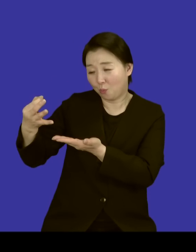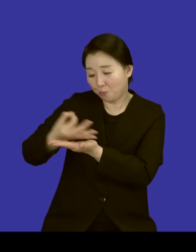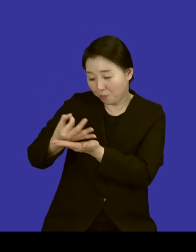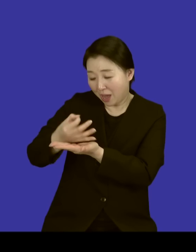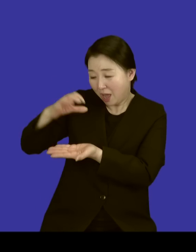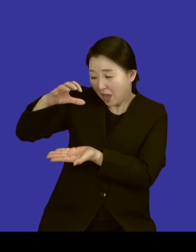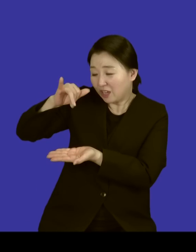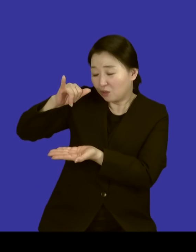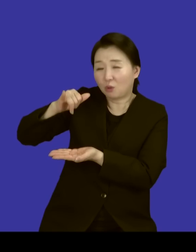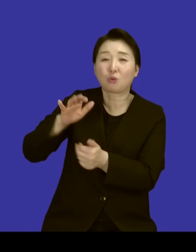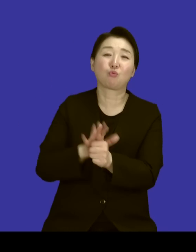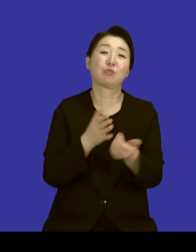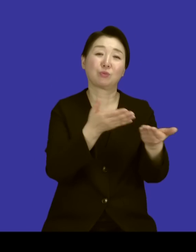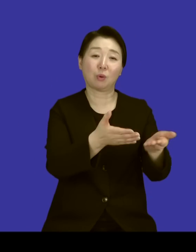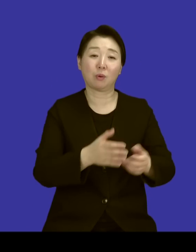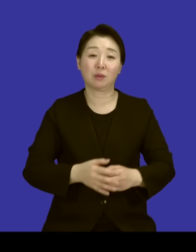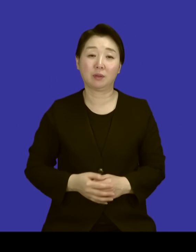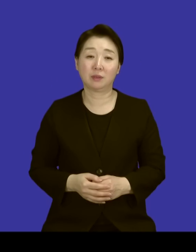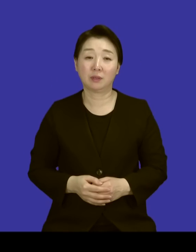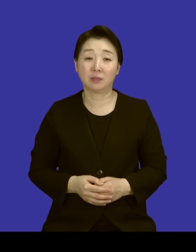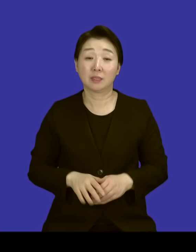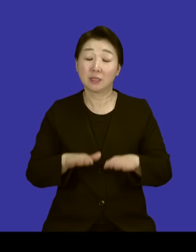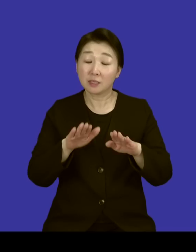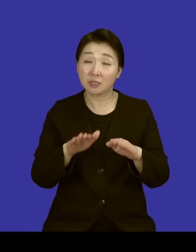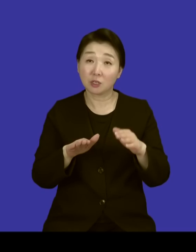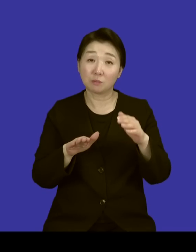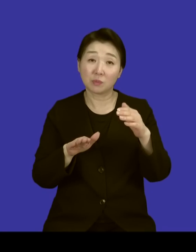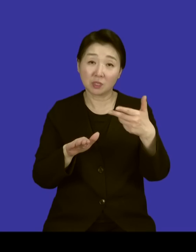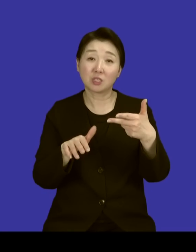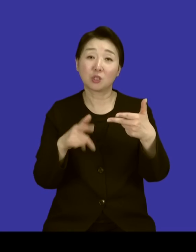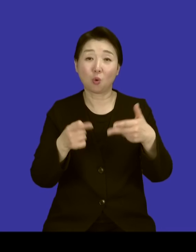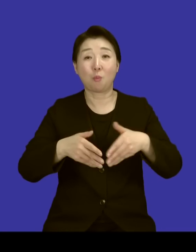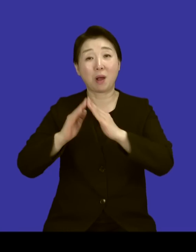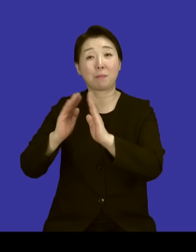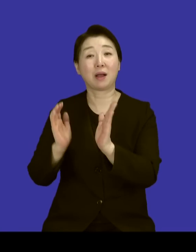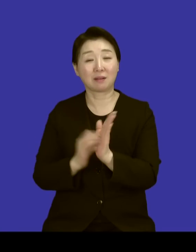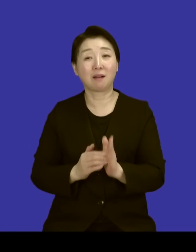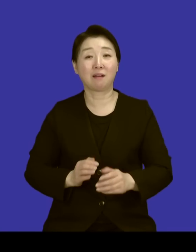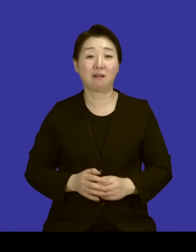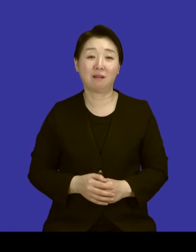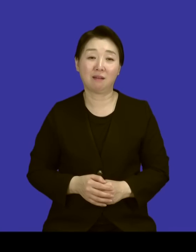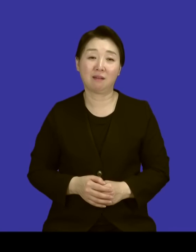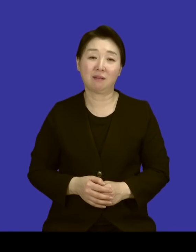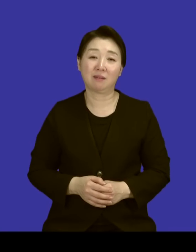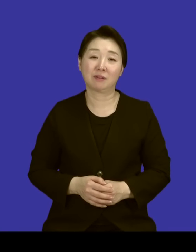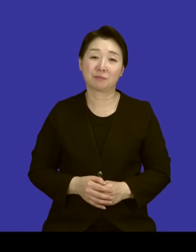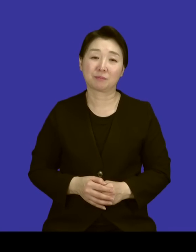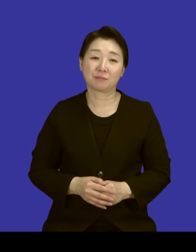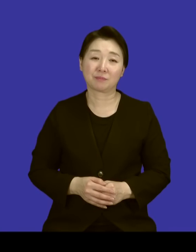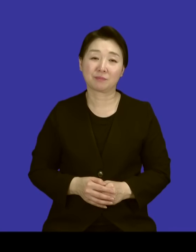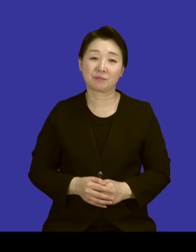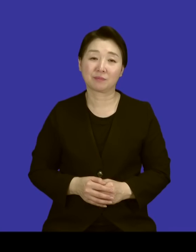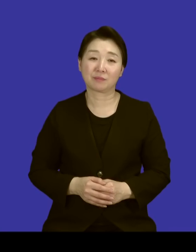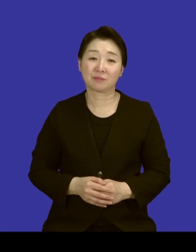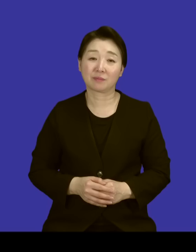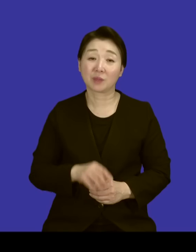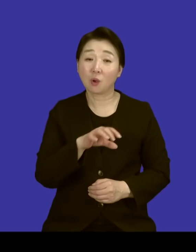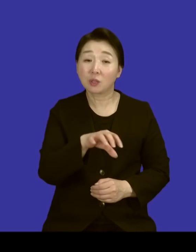후원하고. 그래서 이제 그렇게 생긴 게 지금 7호점까지. 7호점까지 예. 있어요? 전국에? 그렇죠. 어디 있어요, 지금요?